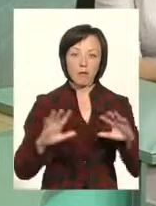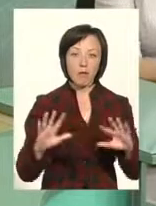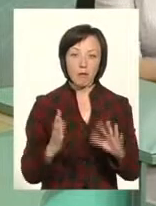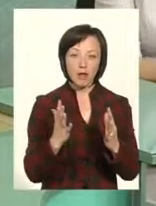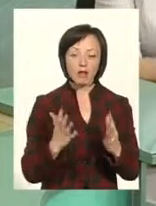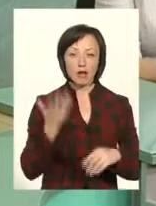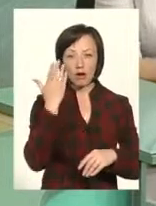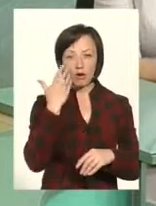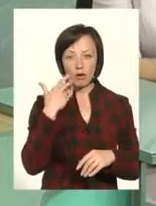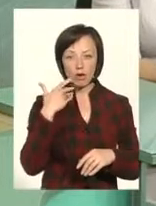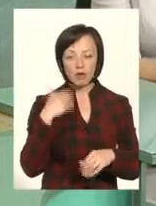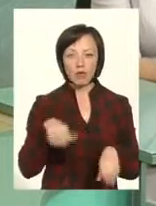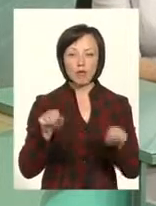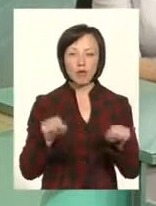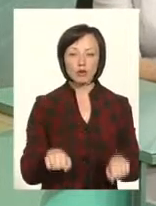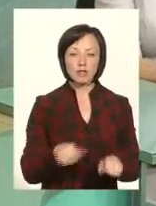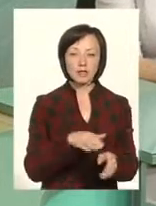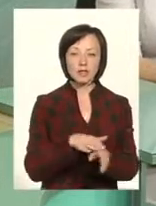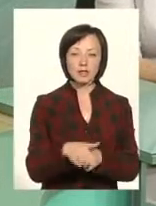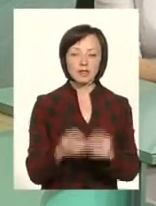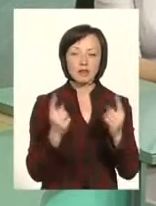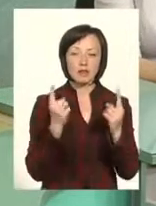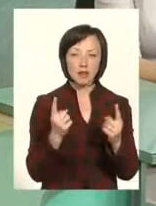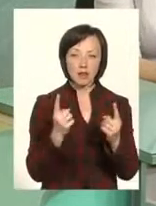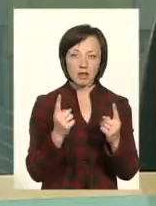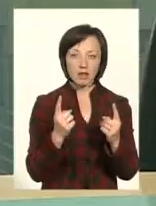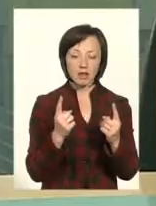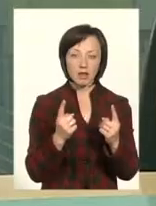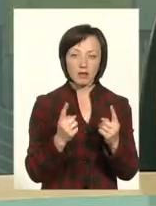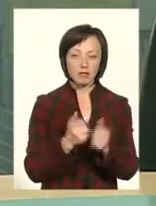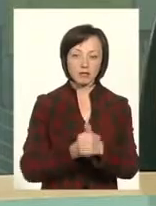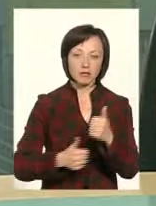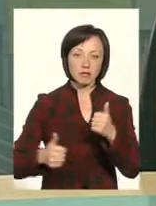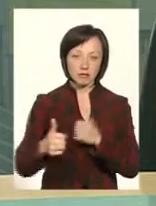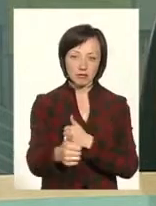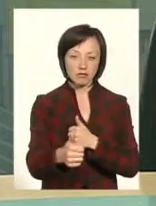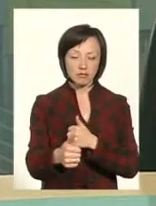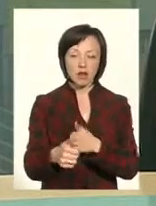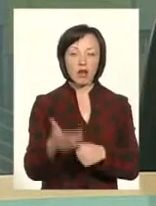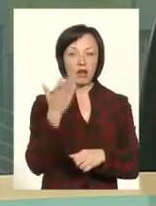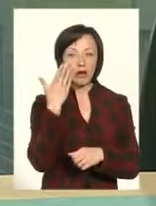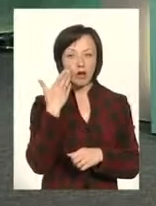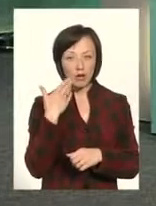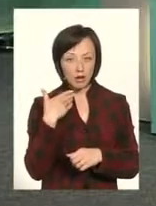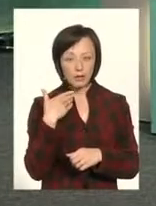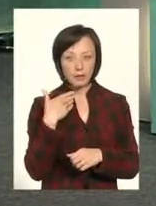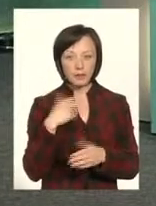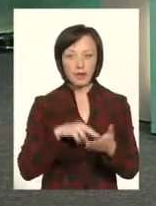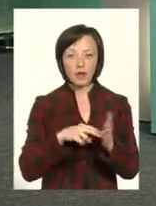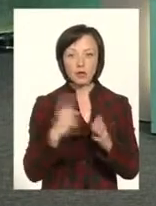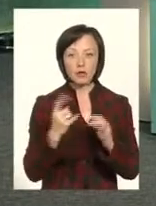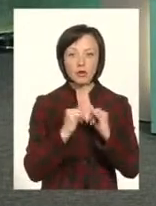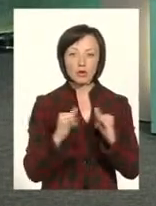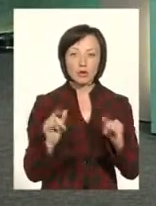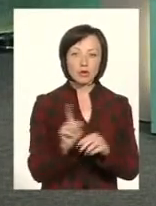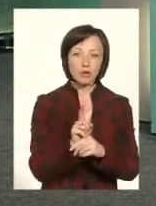момент, коли можна здійснити великий прорив вперед. Розумієте? Тобто, коли економіка